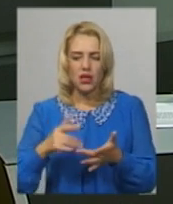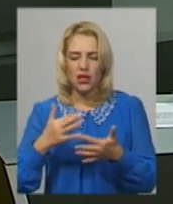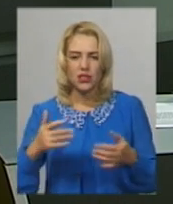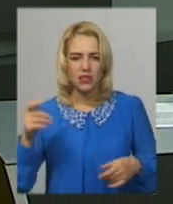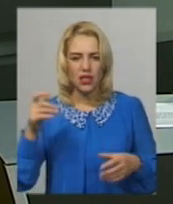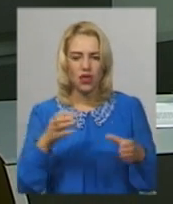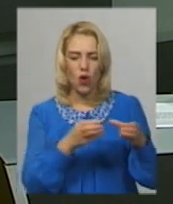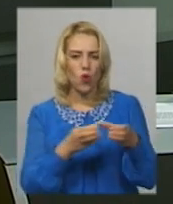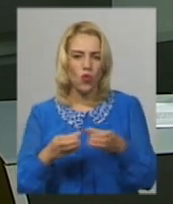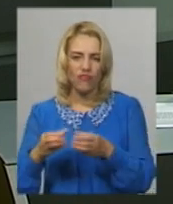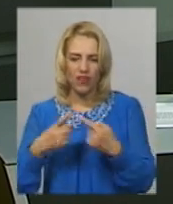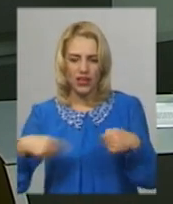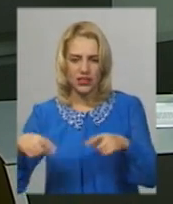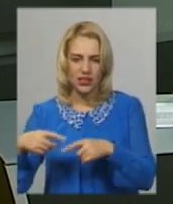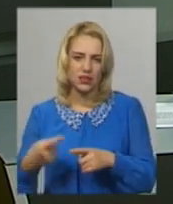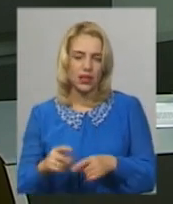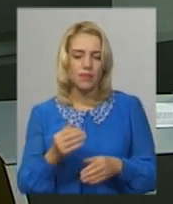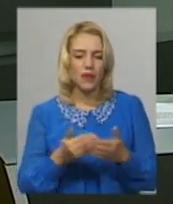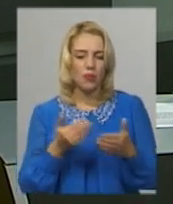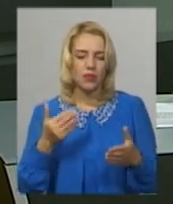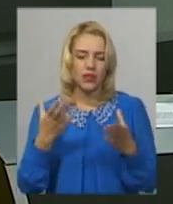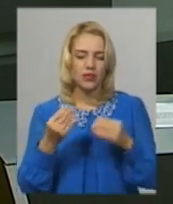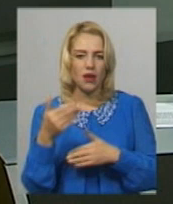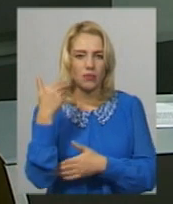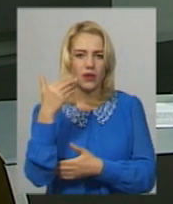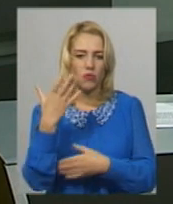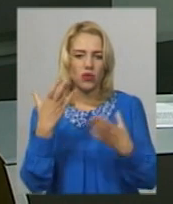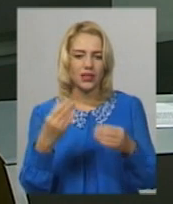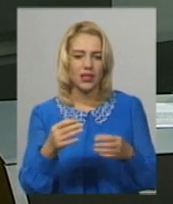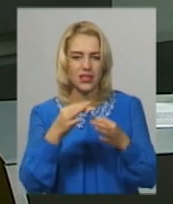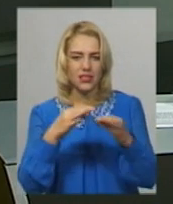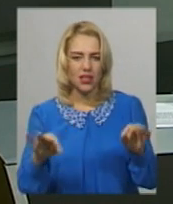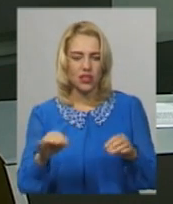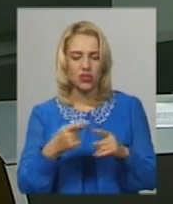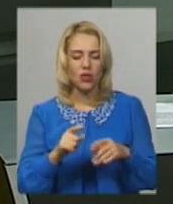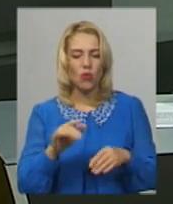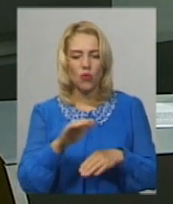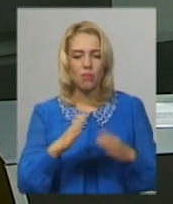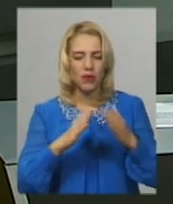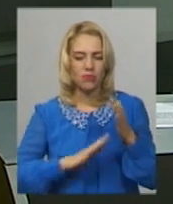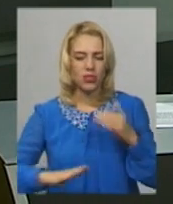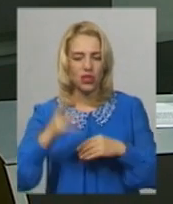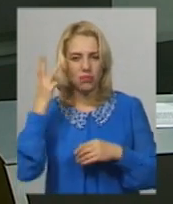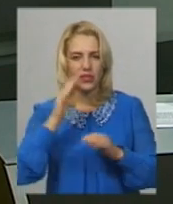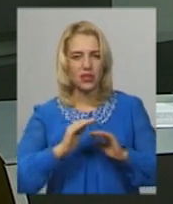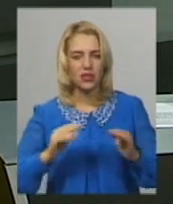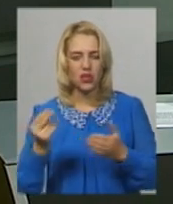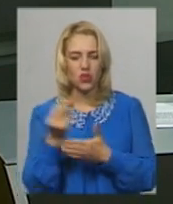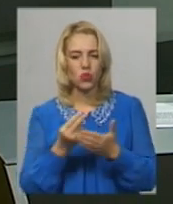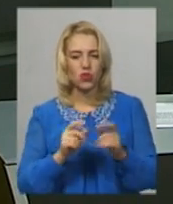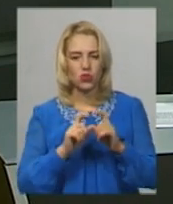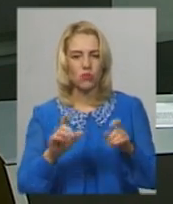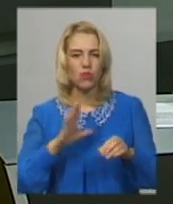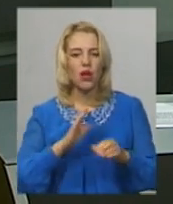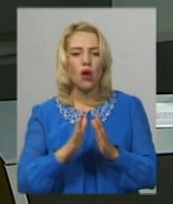та бізнесу в Хмельницькому. Напередодні Дня прапора і Дня Незалежності у приміщенні Хмельницької дитячої художньої школи відбувся